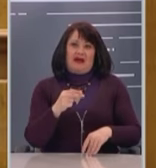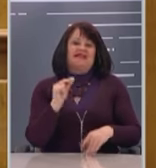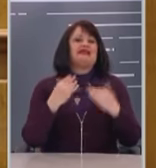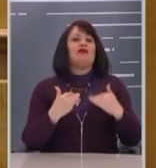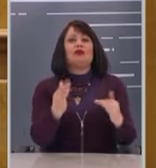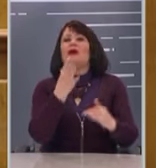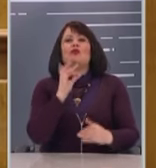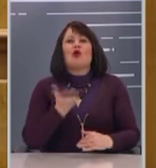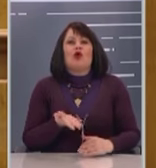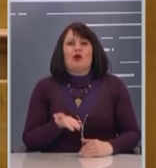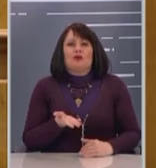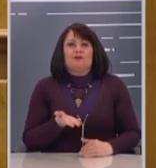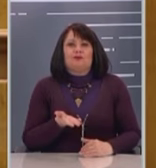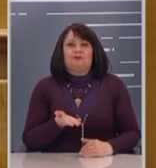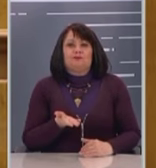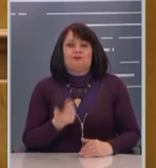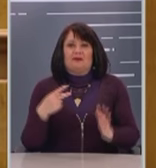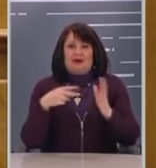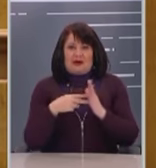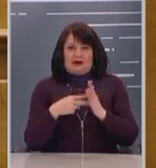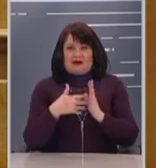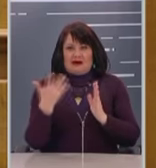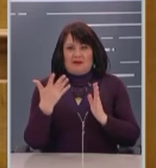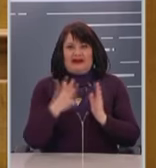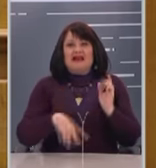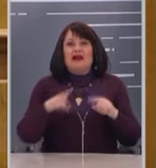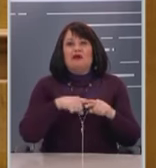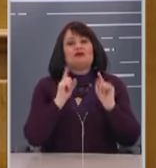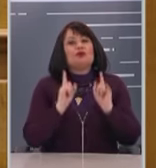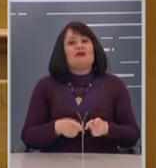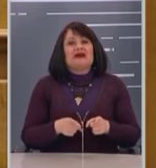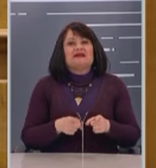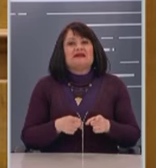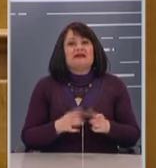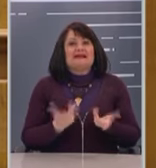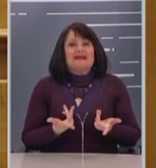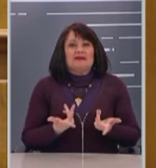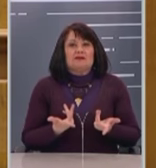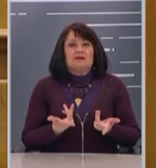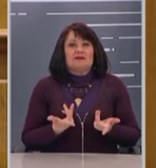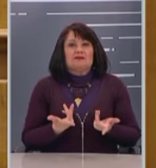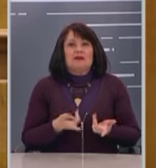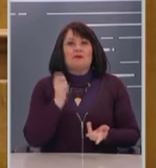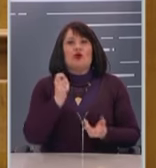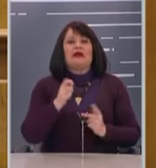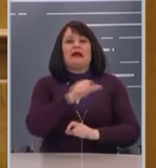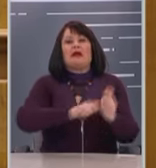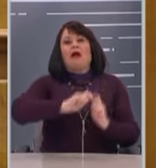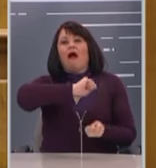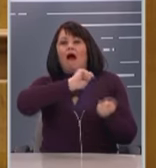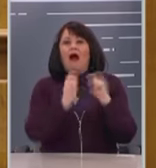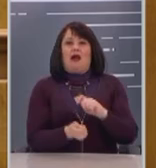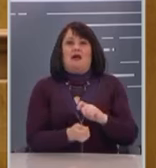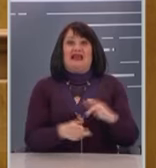μόνο λόγο. Επειδή το 2015 ο ελληνικός λαός αποφάσισε να φέρει την πολιτική αλλαγή στον τόπο. Αν δεν